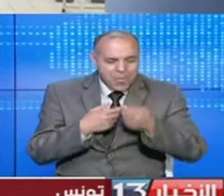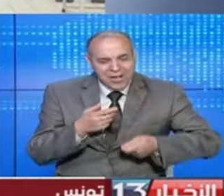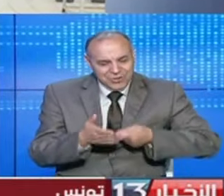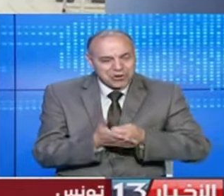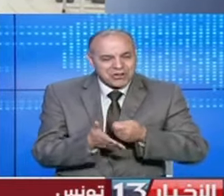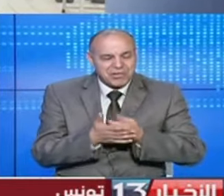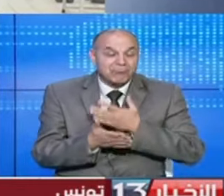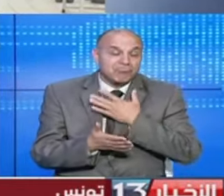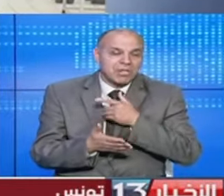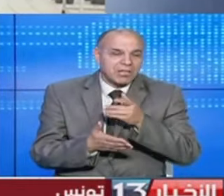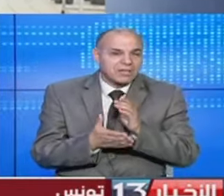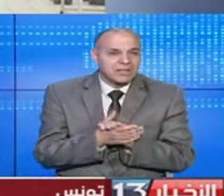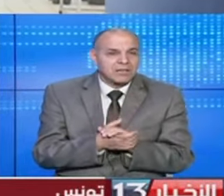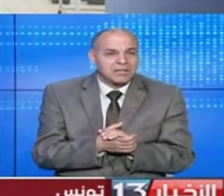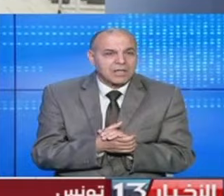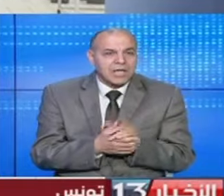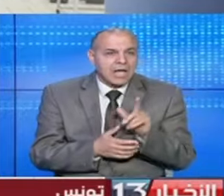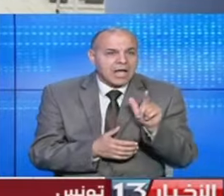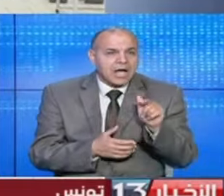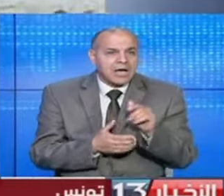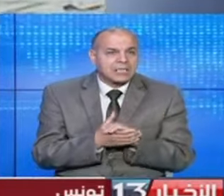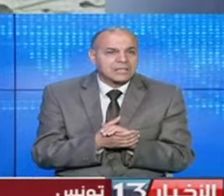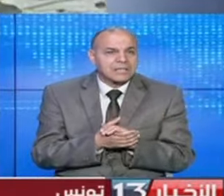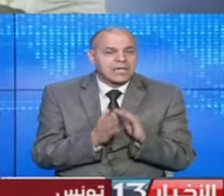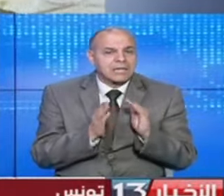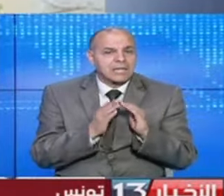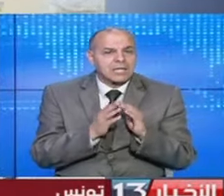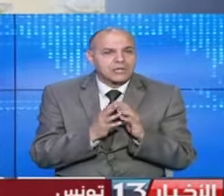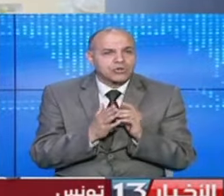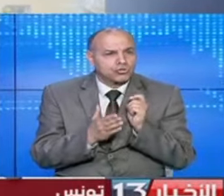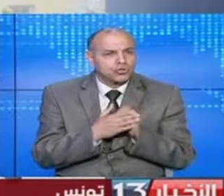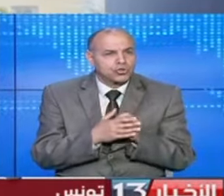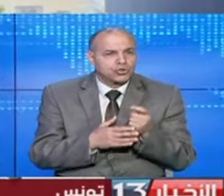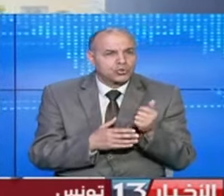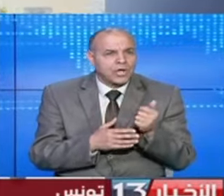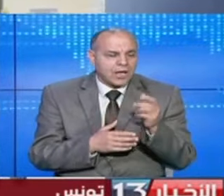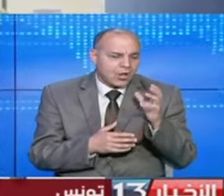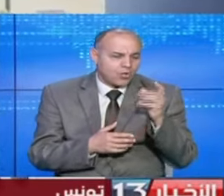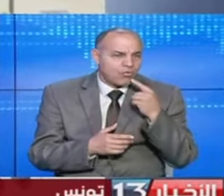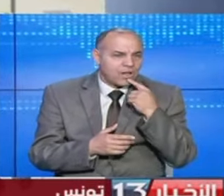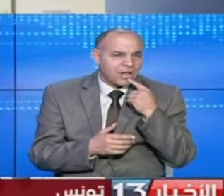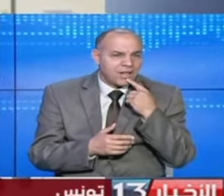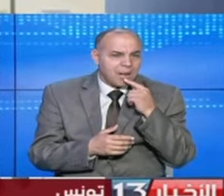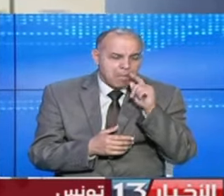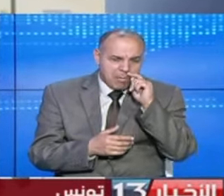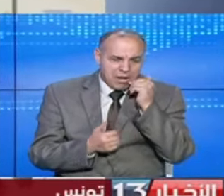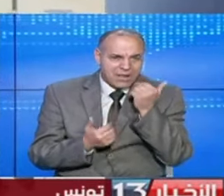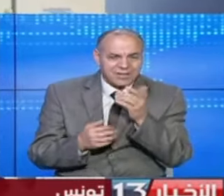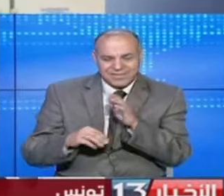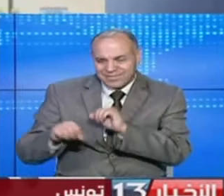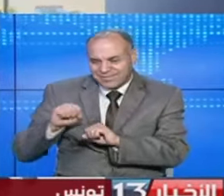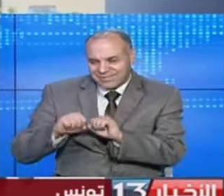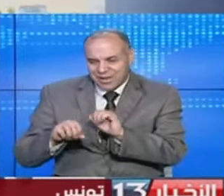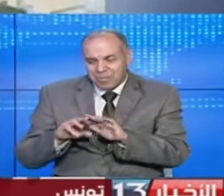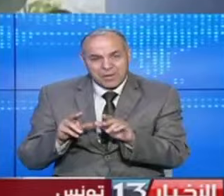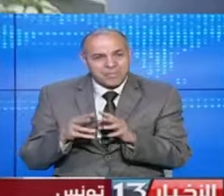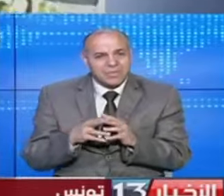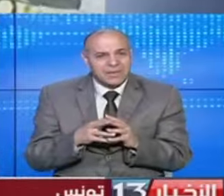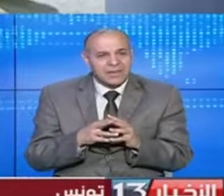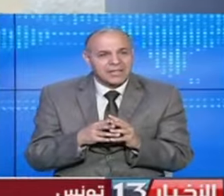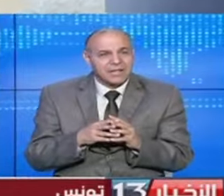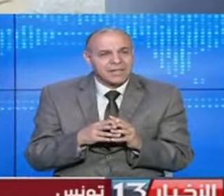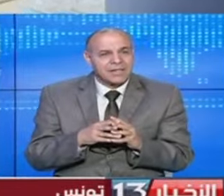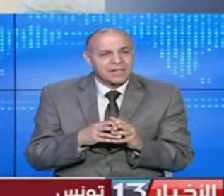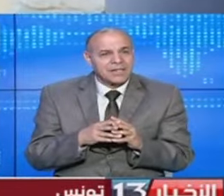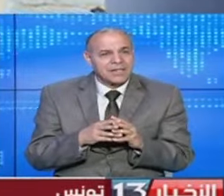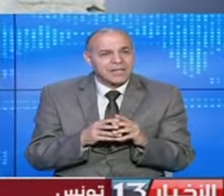بلانت فهمتها مالغري عندي ان ابارتمون. شفت شويه تفاح هذوما باش نعطيهم للوالد باش تلا بهم الي اون غوتخيت، دونك شويه وهذه ان